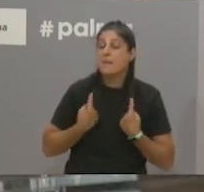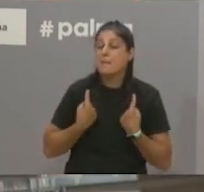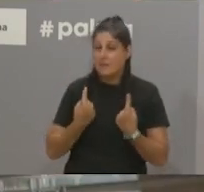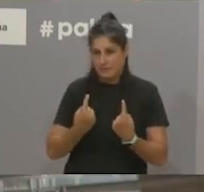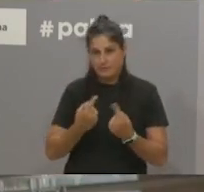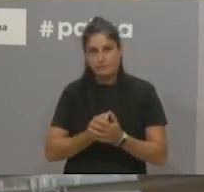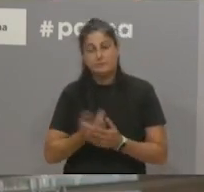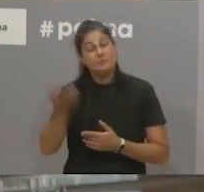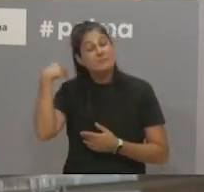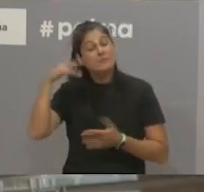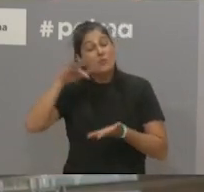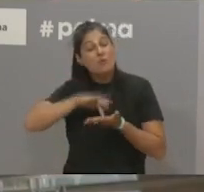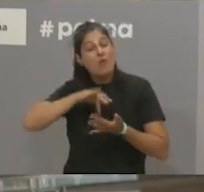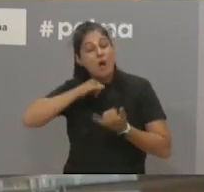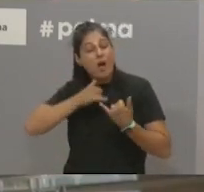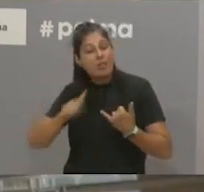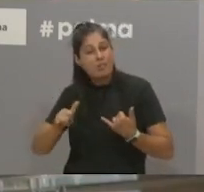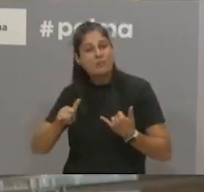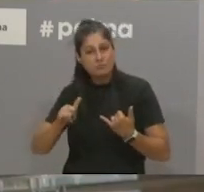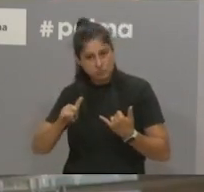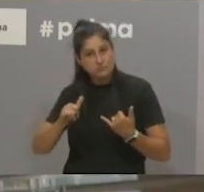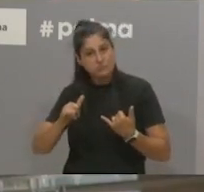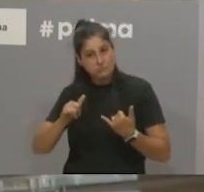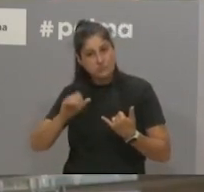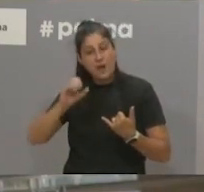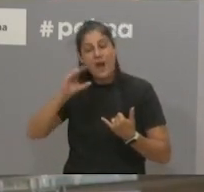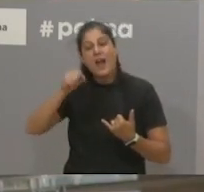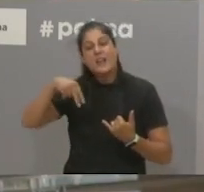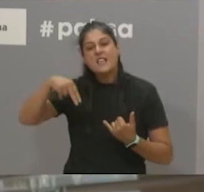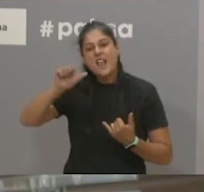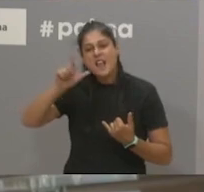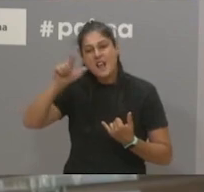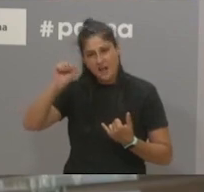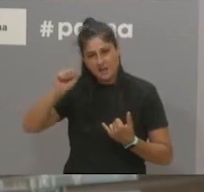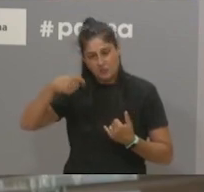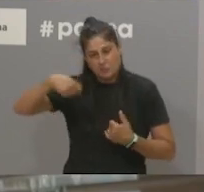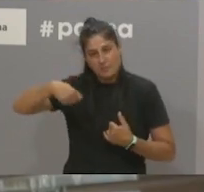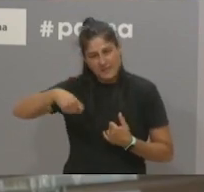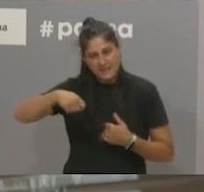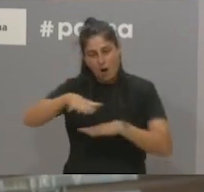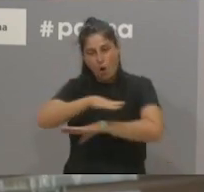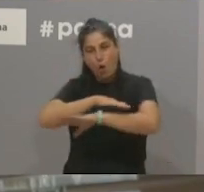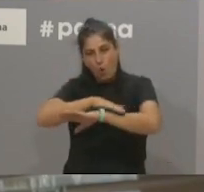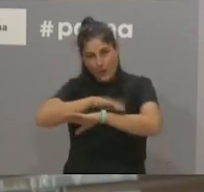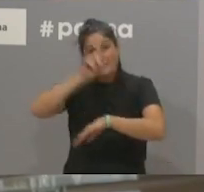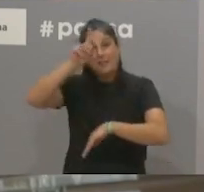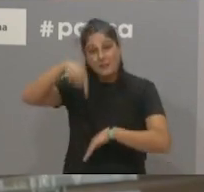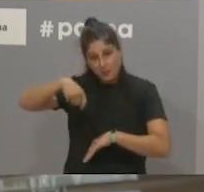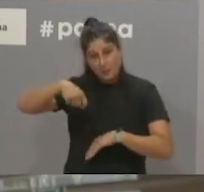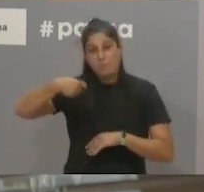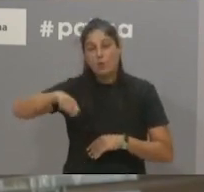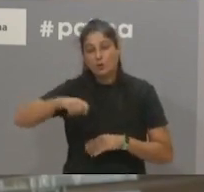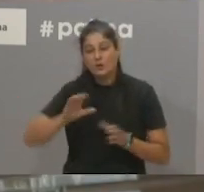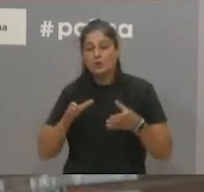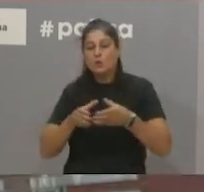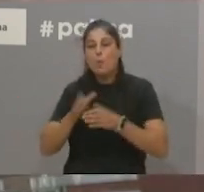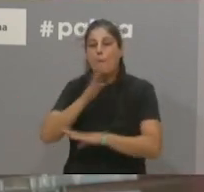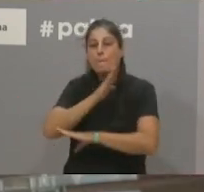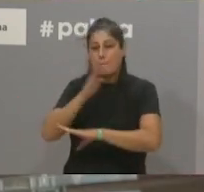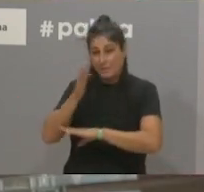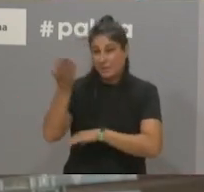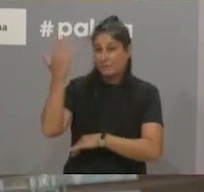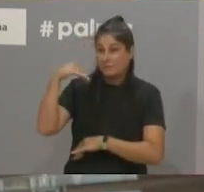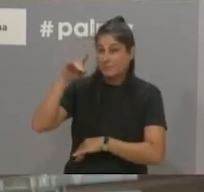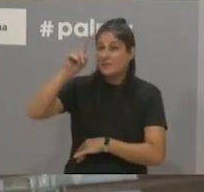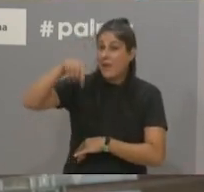Aquella inauguració va ser presidida per Gabriel Canyelles, president del govern i president del Partit Popular,